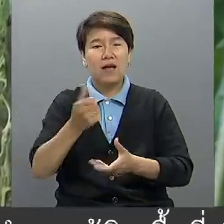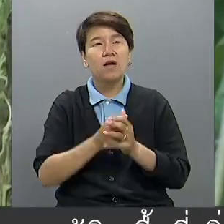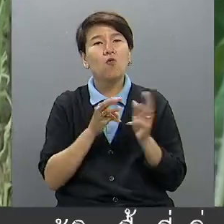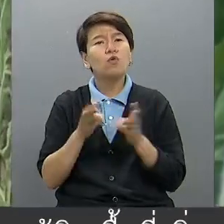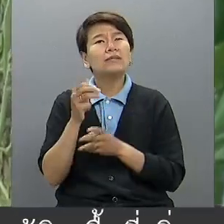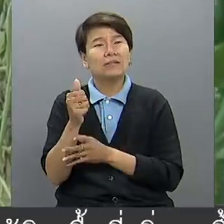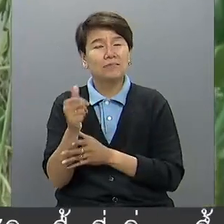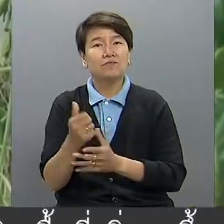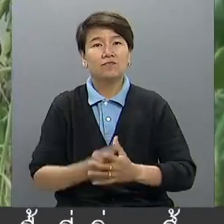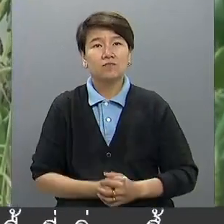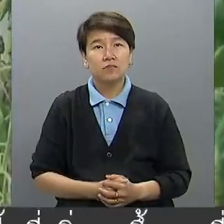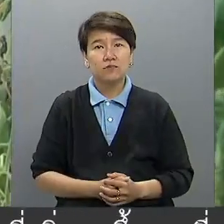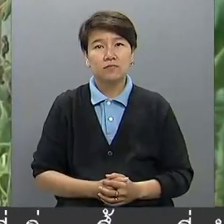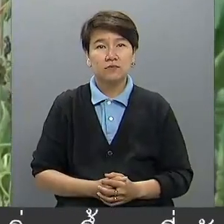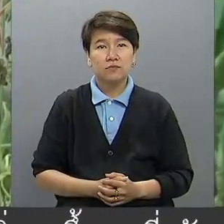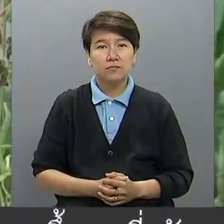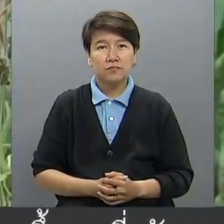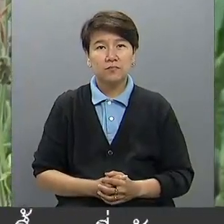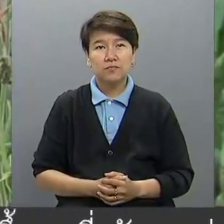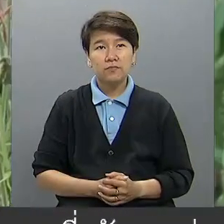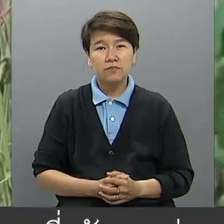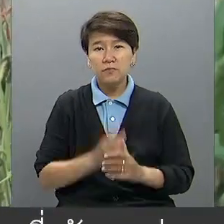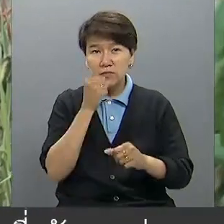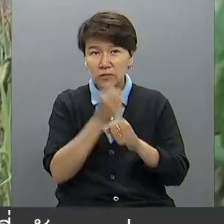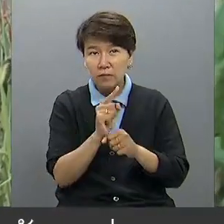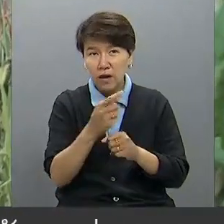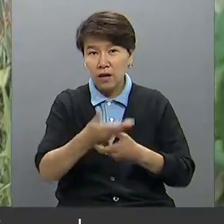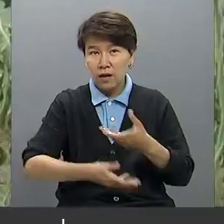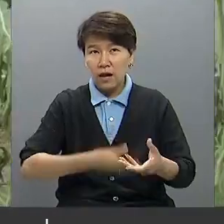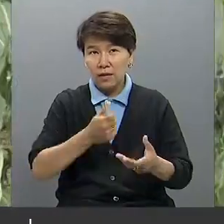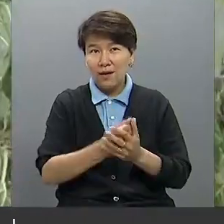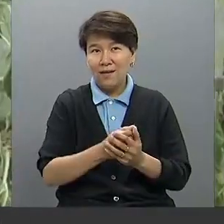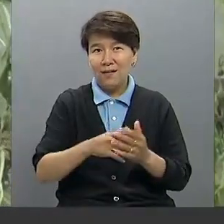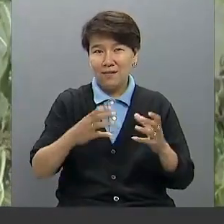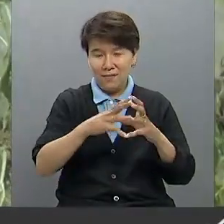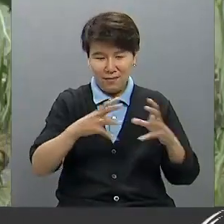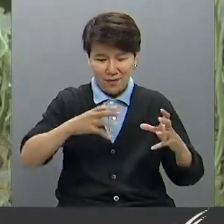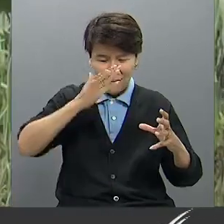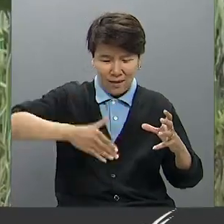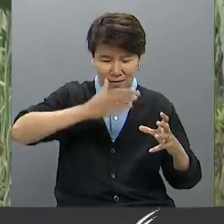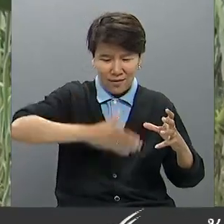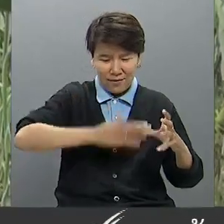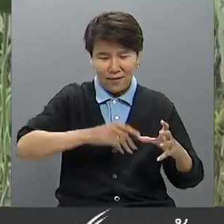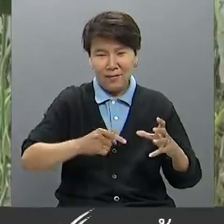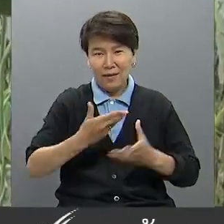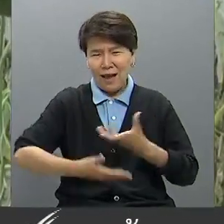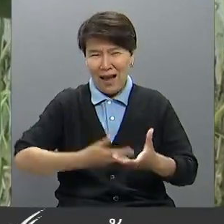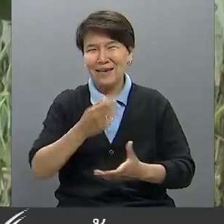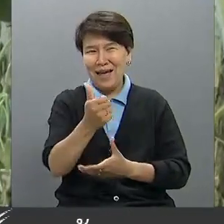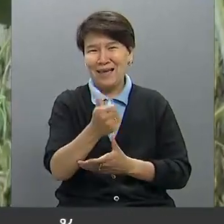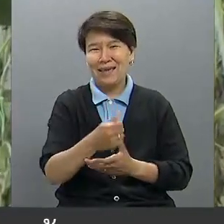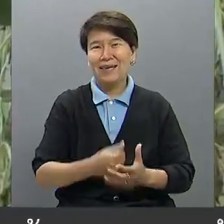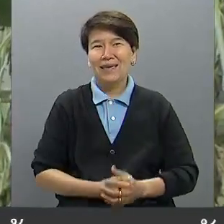ณเอาแตงโมธรรมดามาตัดแต่ง ครับ แล้วก็ขาย5ชิ้น20 แถวบ้านผม เนี่ย จริง